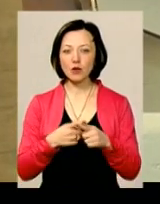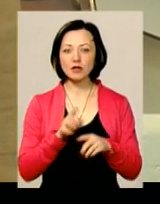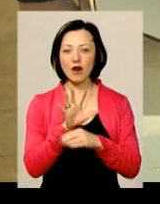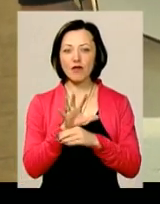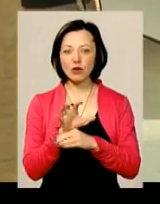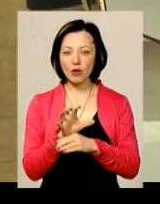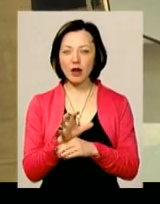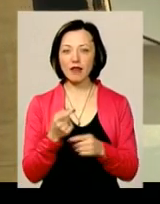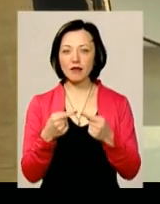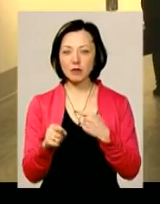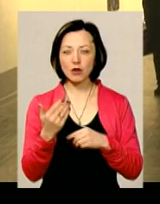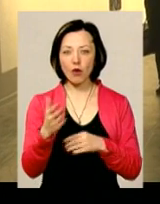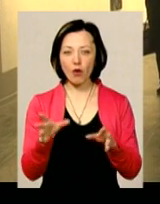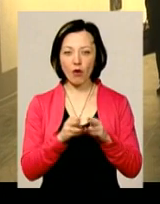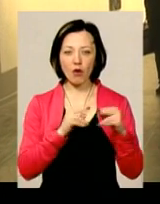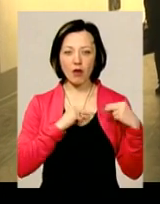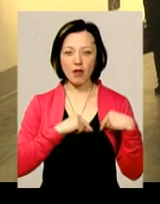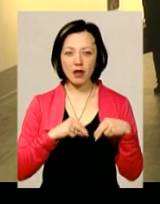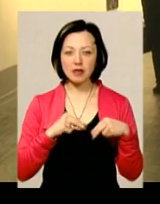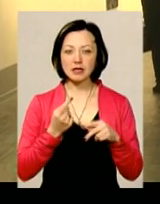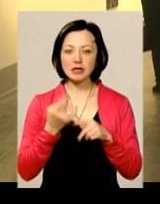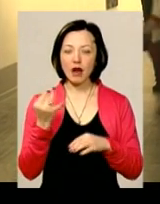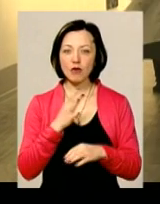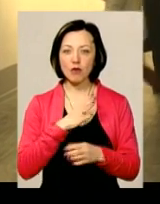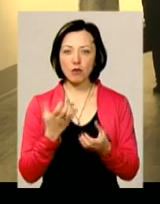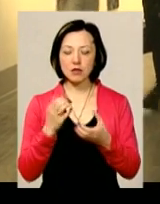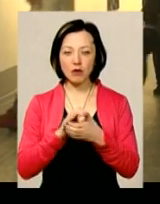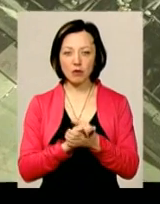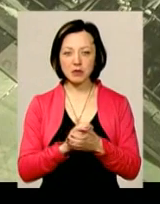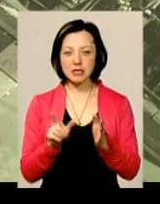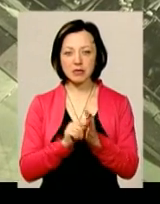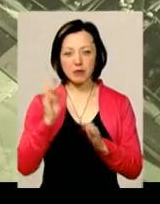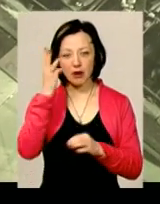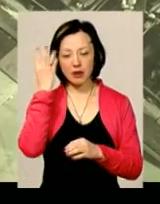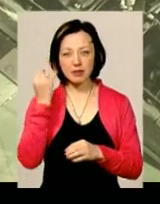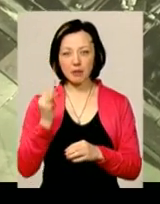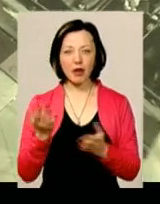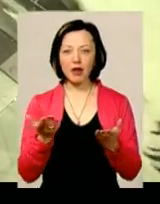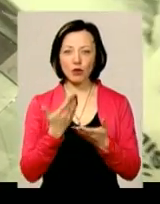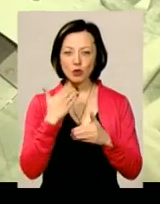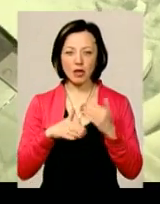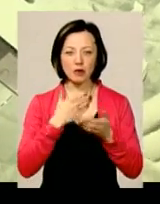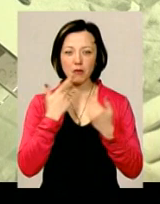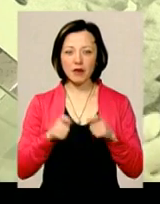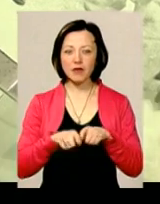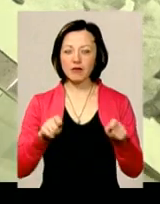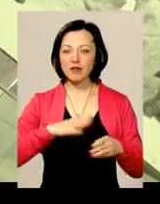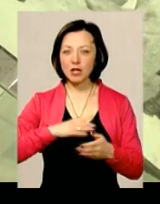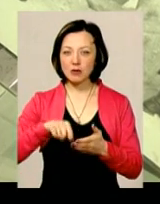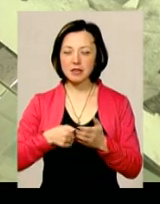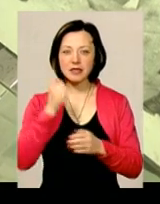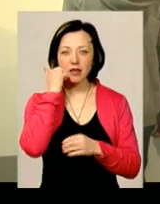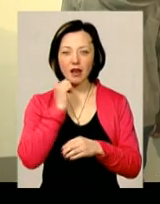Олексію Шинкаренку, на відміну від його колег по резиденції, цікаво було познайомитися із Хмельницьким, якого вже нема. Він відкривав наше місто через